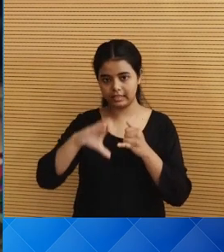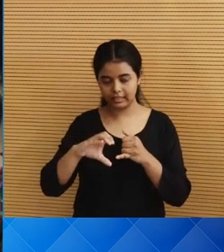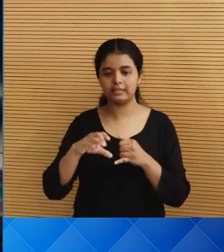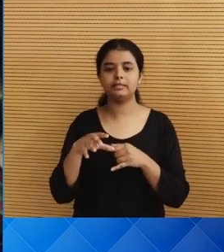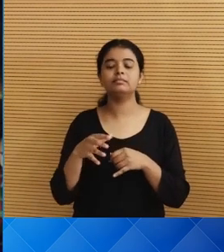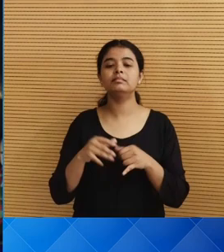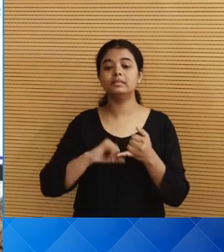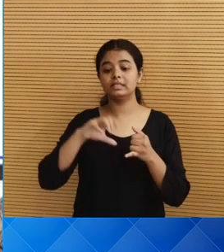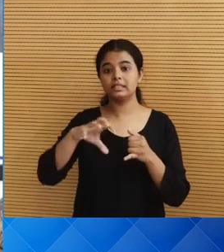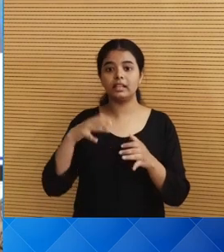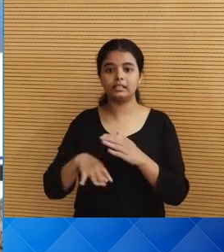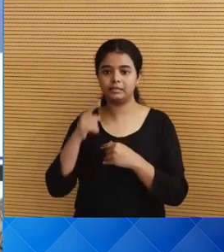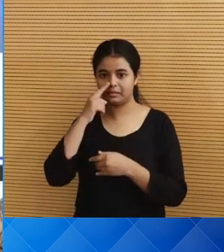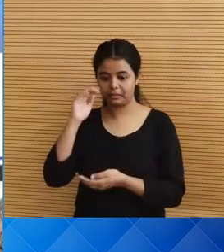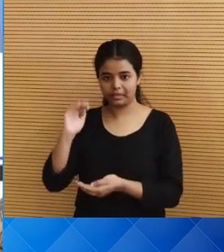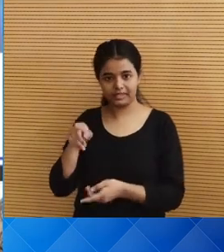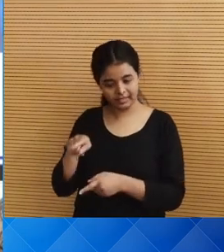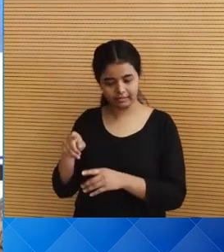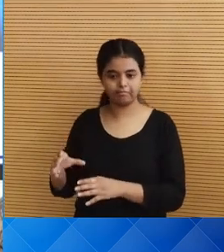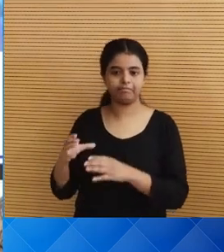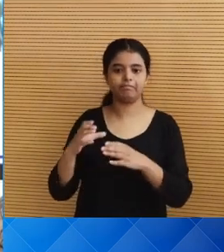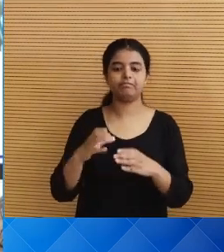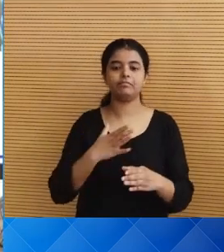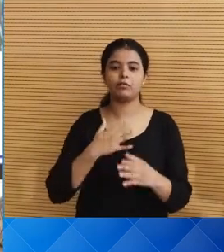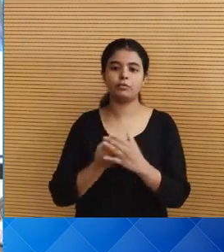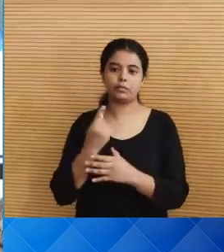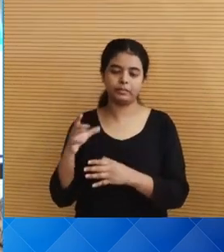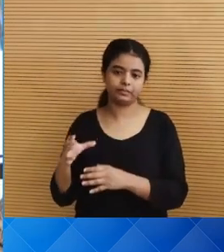पौधा भेंट कर